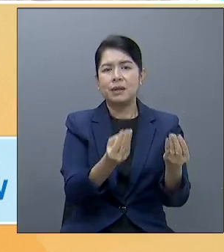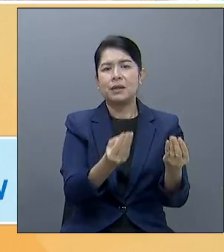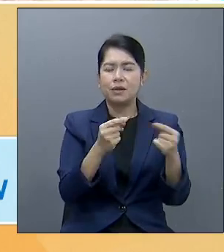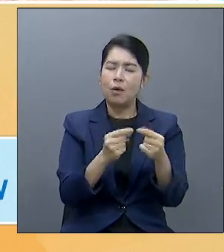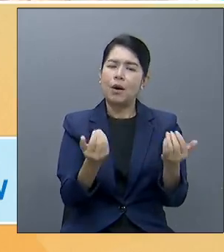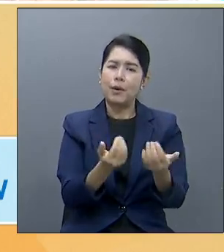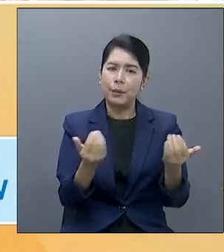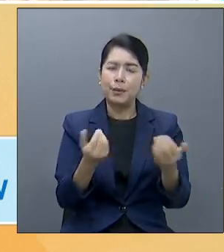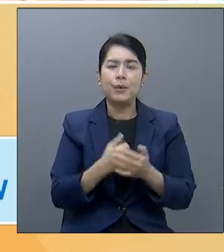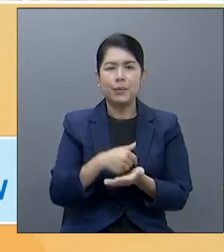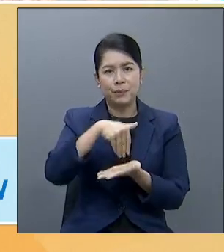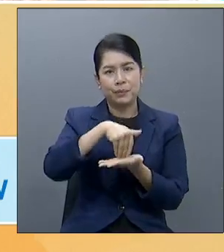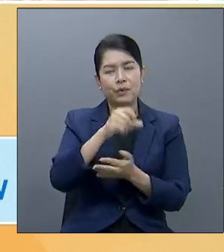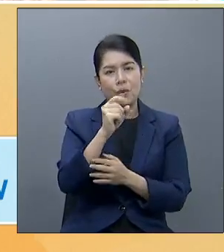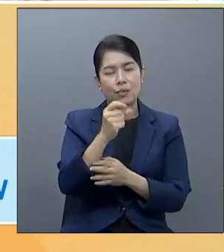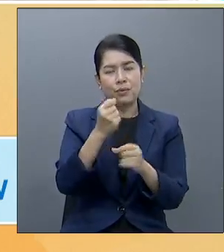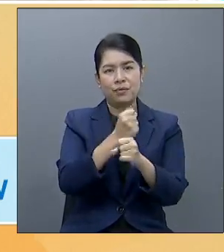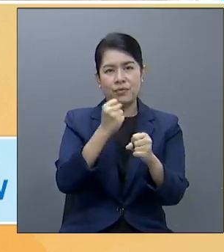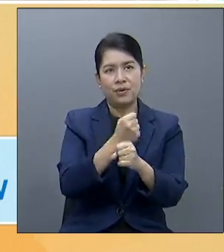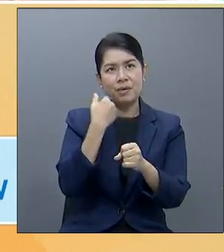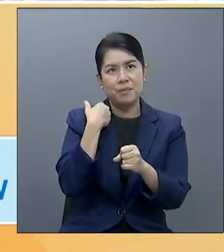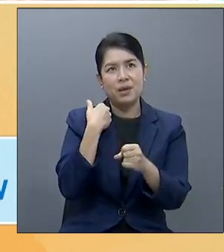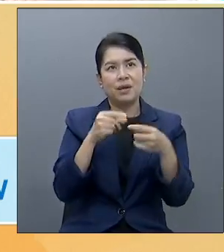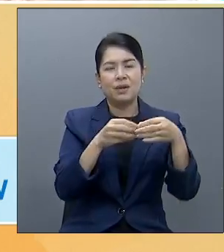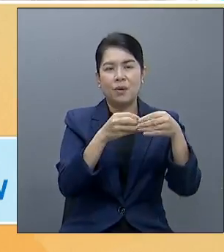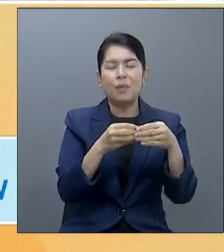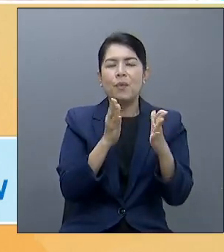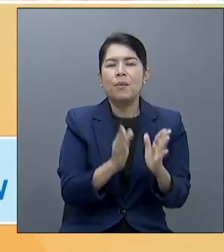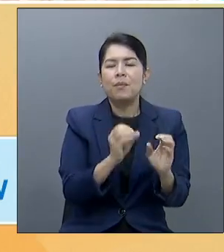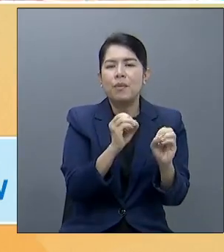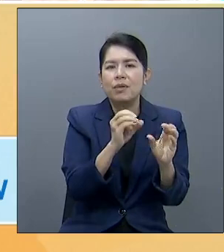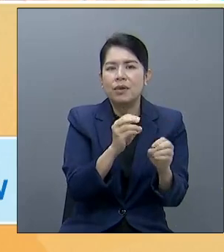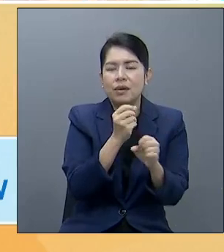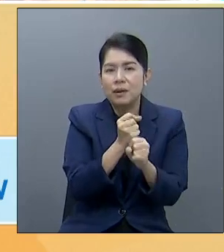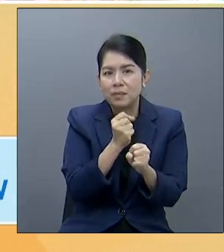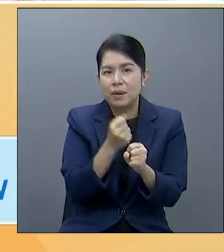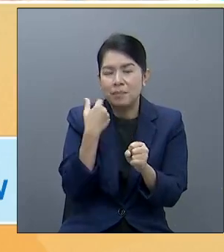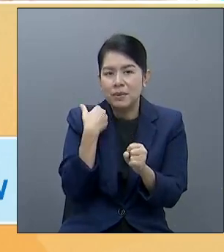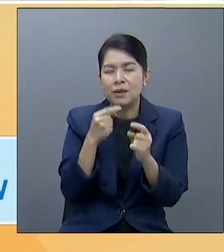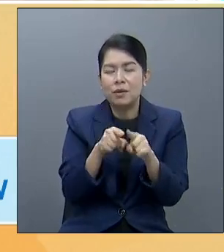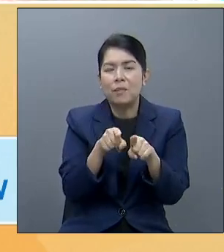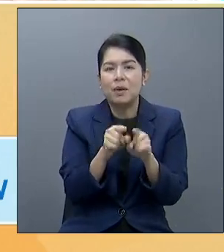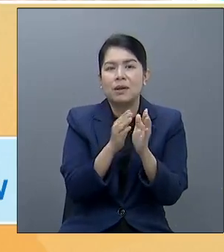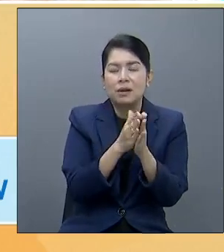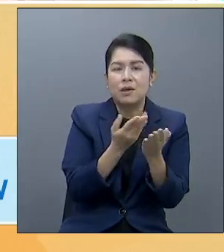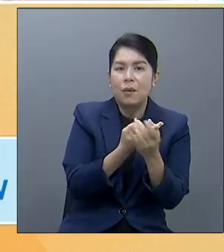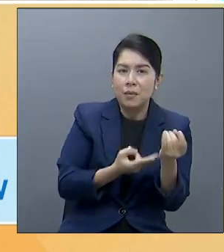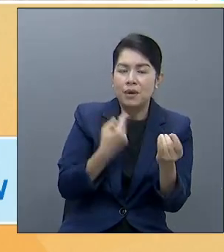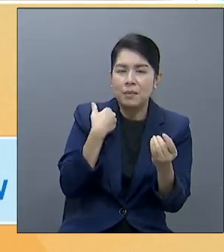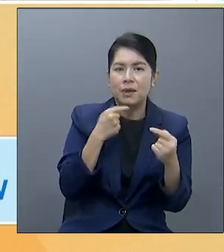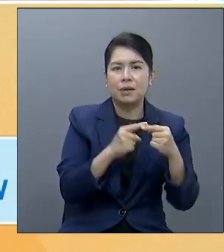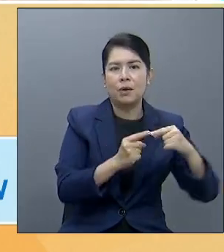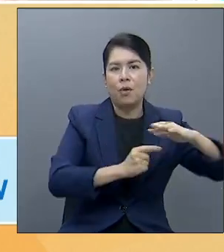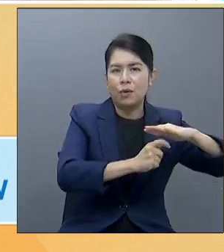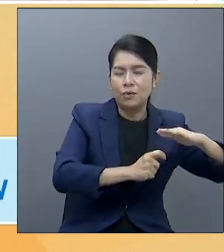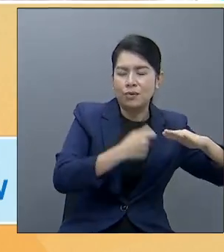าเด็กเล็กของเขาพวกคุณครูของเขาอะค่ะก็จะมีการทำคู่มือส่งต่อเช่นจากศูนย์พัฒนาเด็กเล็กแล้วก็ส่งต่อไปอนุบาลส่งต่